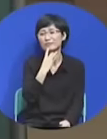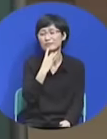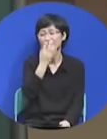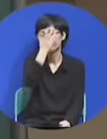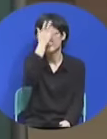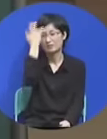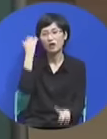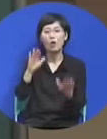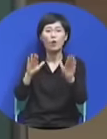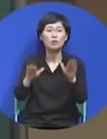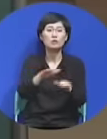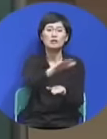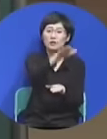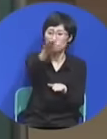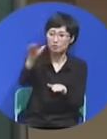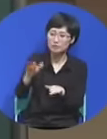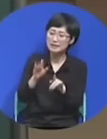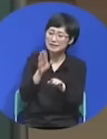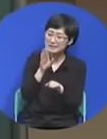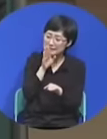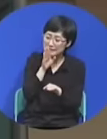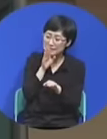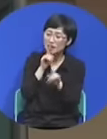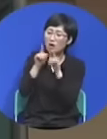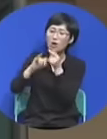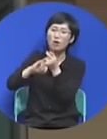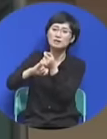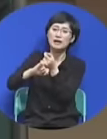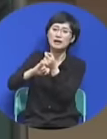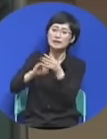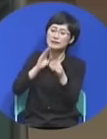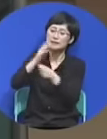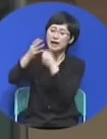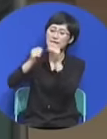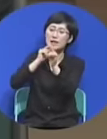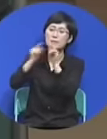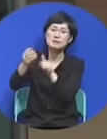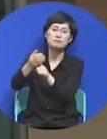오늘 여러분이 진짜 은혜 잡자 하나님 말씀 믿고 한번 잡아보세요.